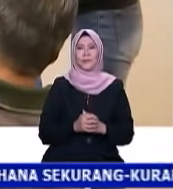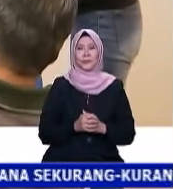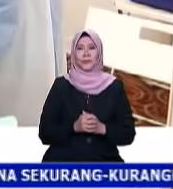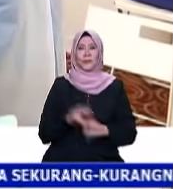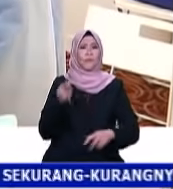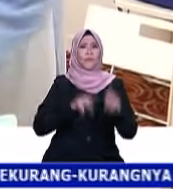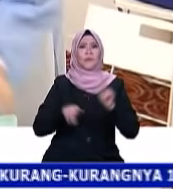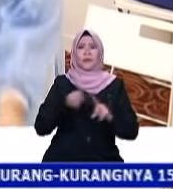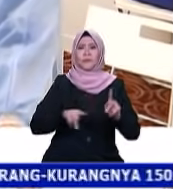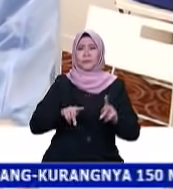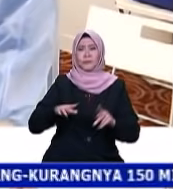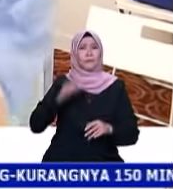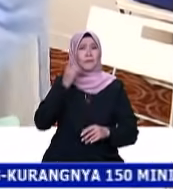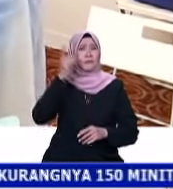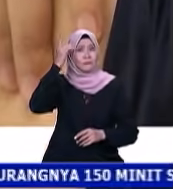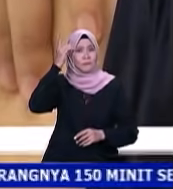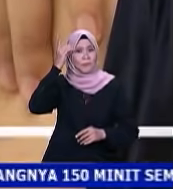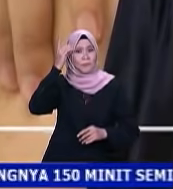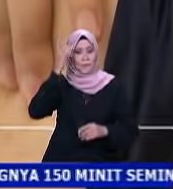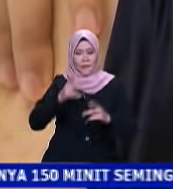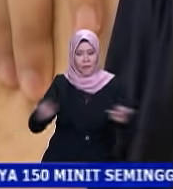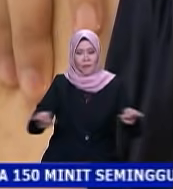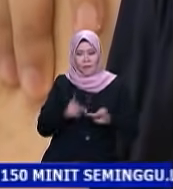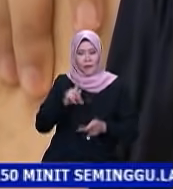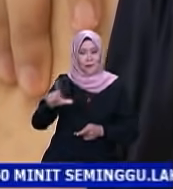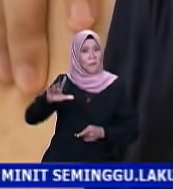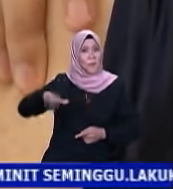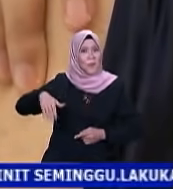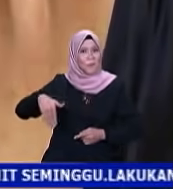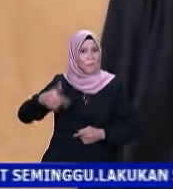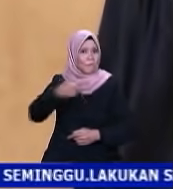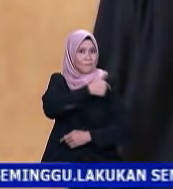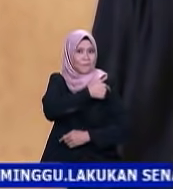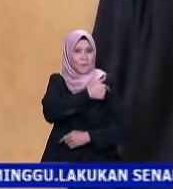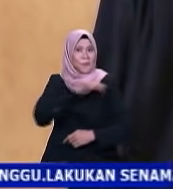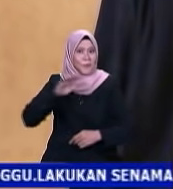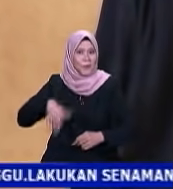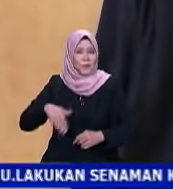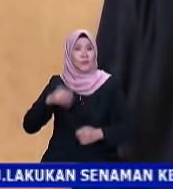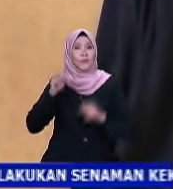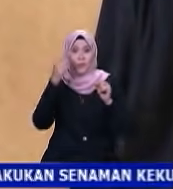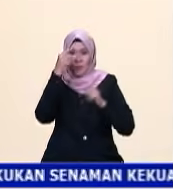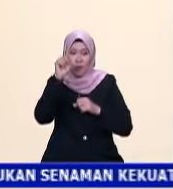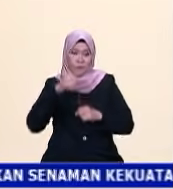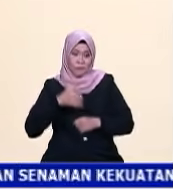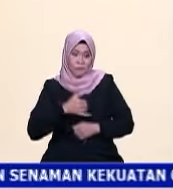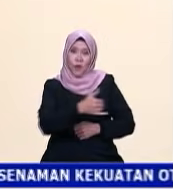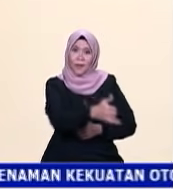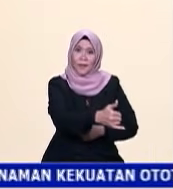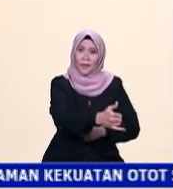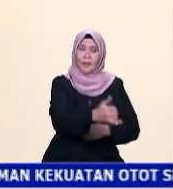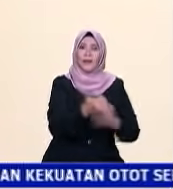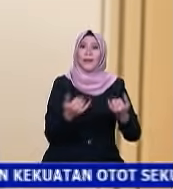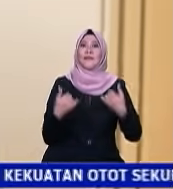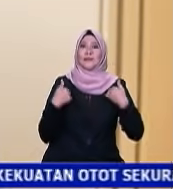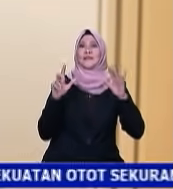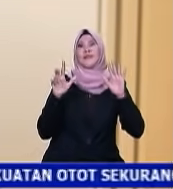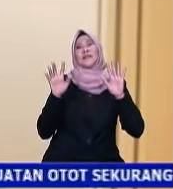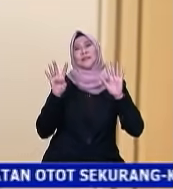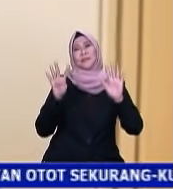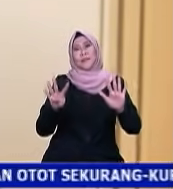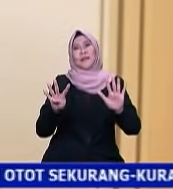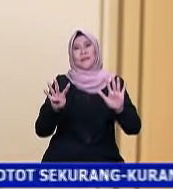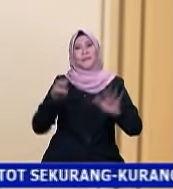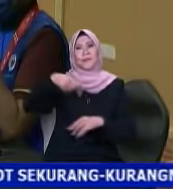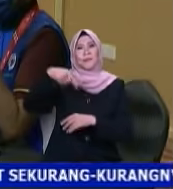Penduduk dewasa Lembah Kelang yang belum menerima vaksin boleh mendapatkan imunisasi itu secara walk-in di 9 PPV